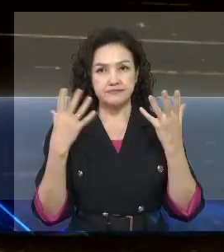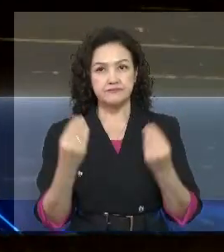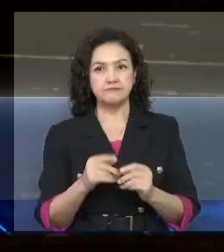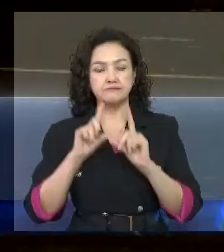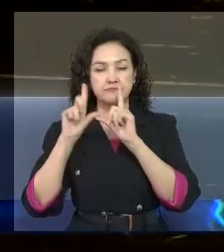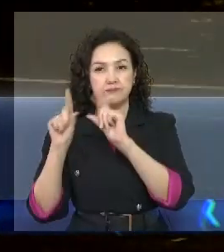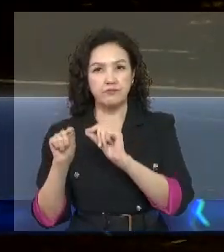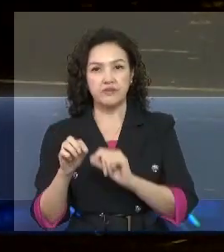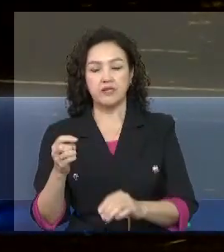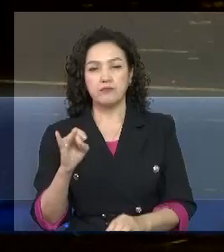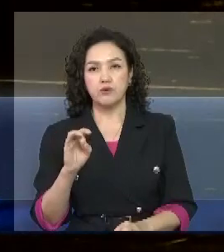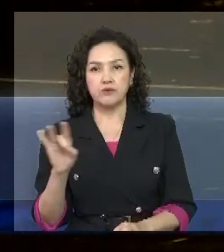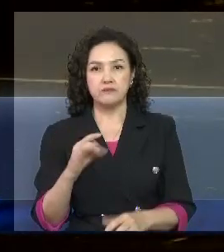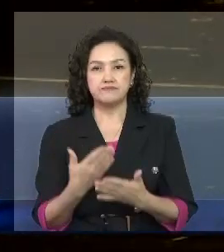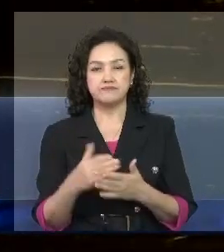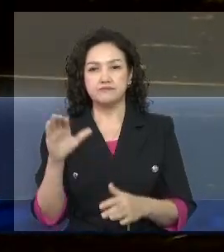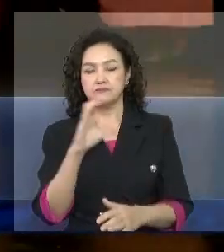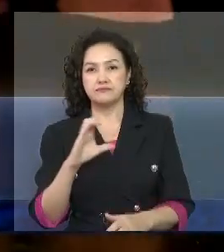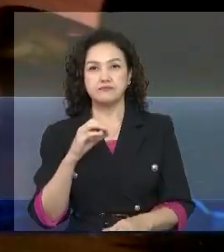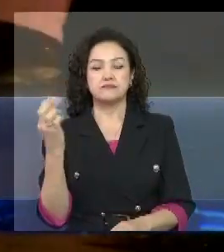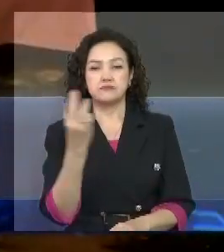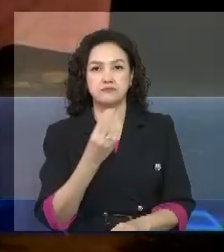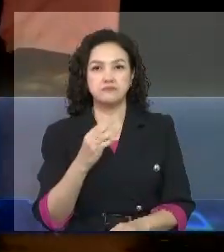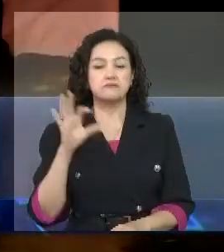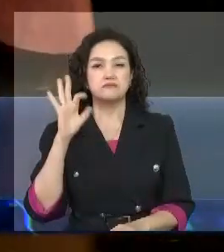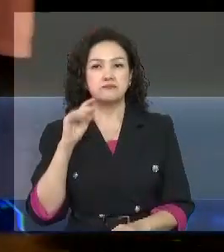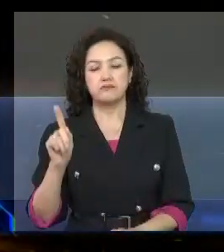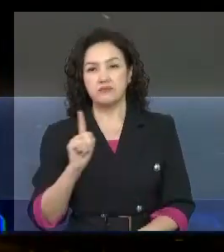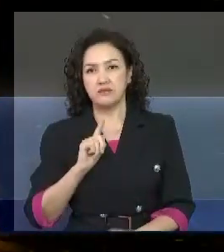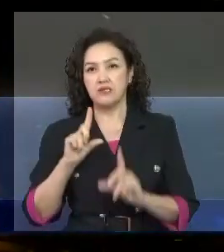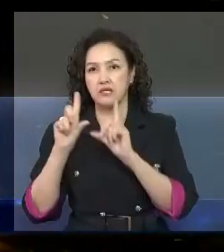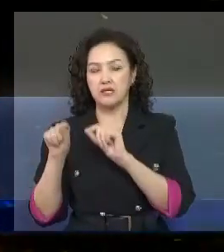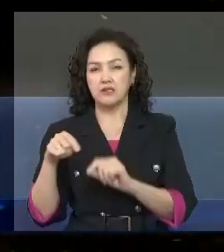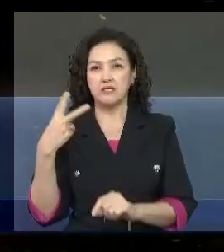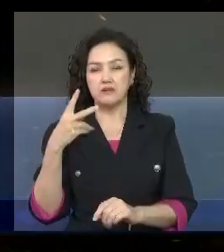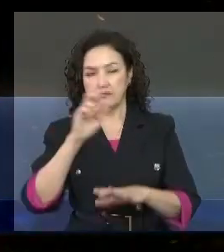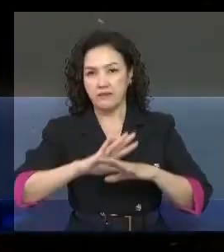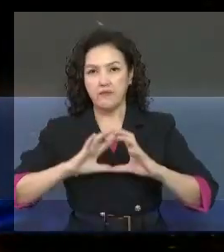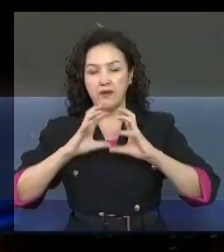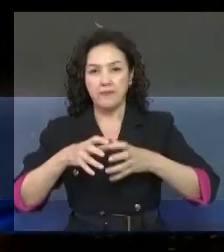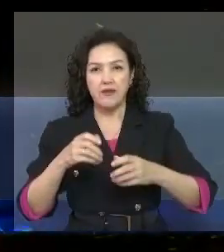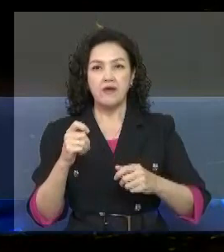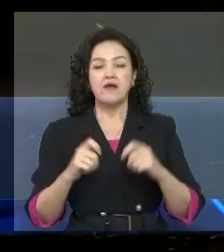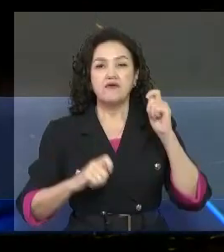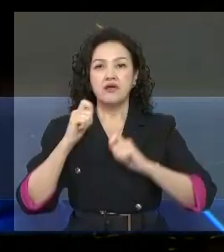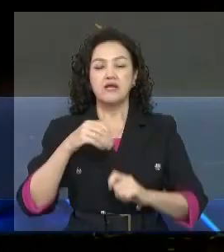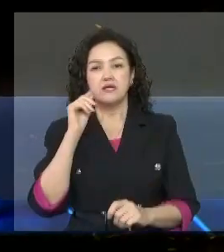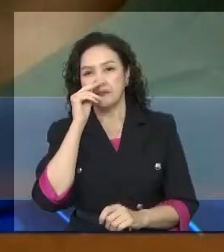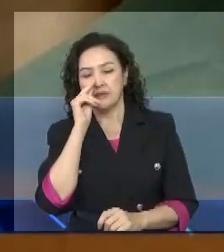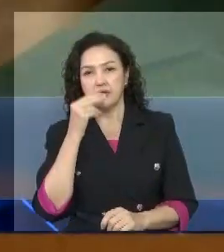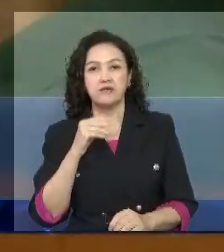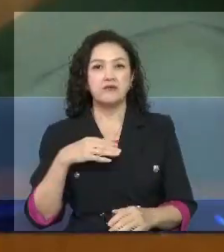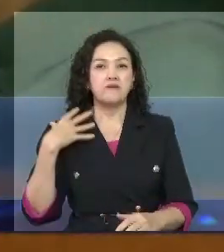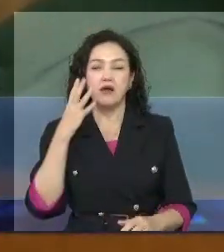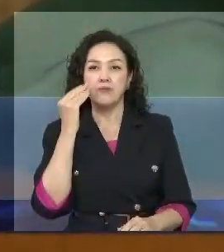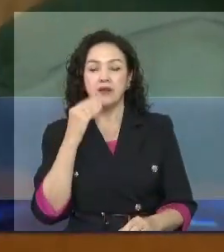едут с гастролями Байконур, в конце сентября в Актау, а в октябре ожидается поездка на два международных фестиваля в Шымкенте и в Алмате. А